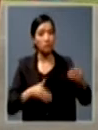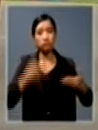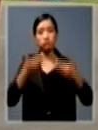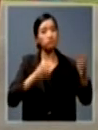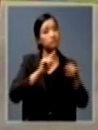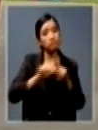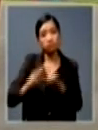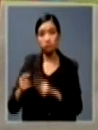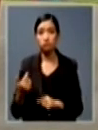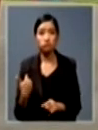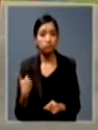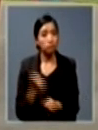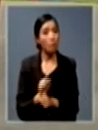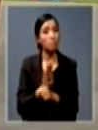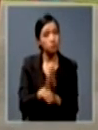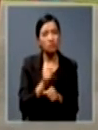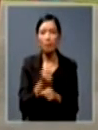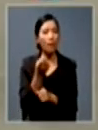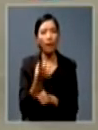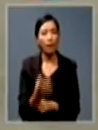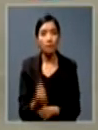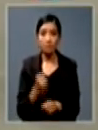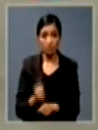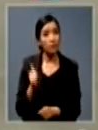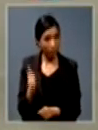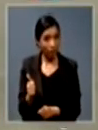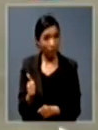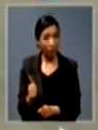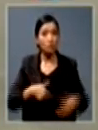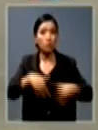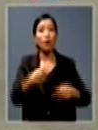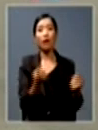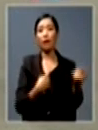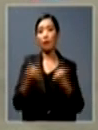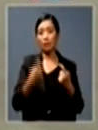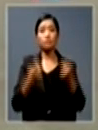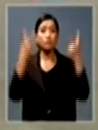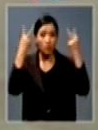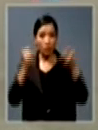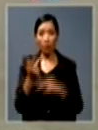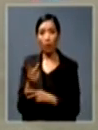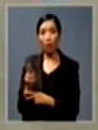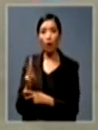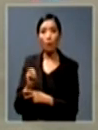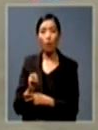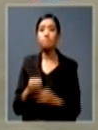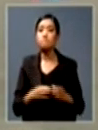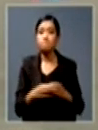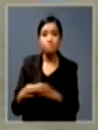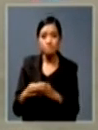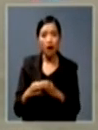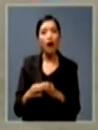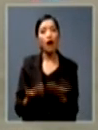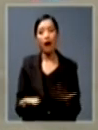ไรต่างๆเนี่ยนะฮะทำบุญทำอะไรเนี่ยจะทำได้ไหมซึ่งท่านนายกรัฐมนตรีแล้วก็ครม.ก็เห็นตรงกันว่าวันที่